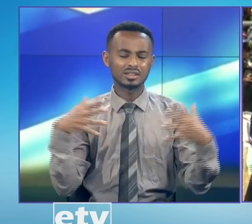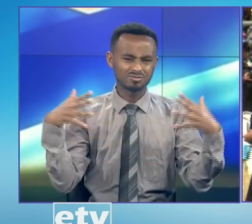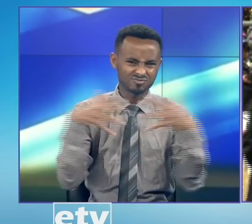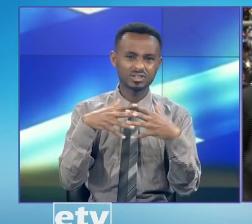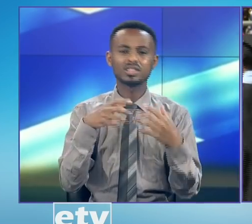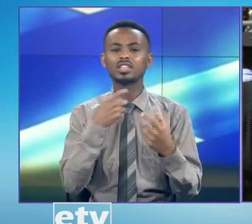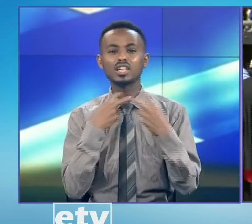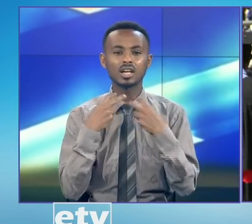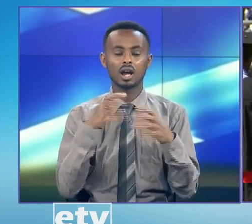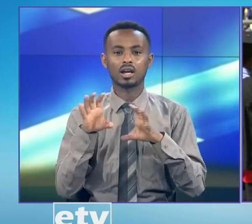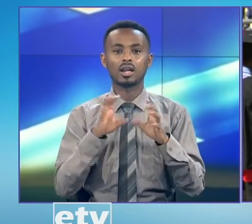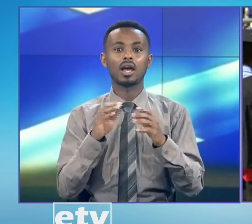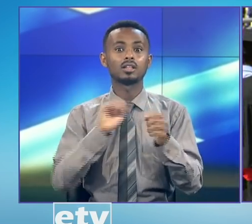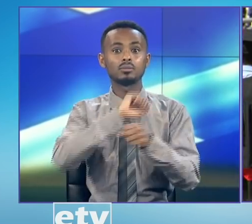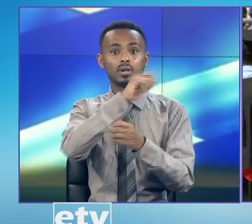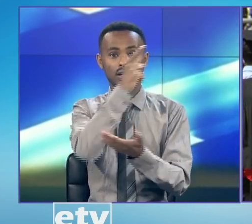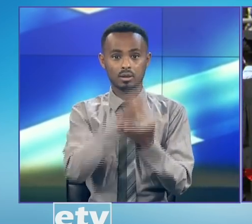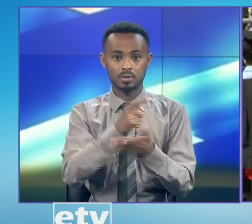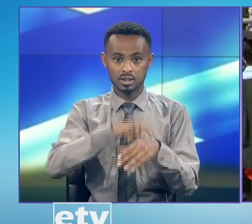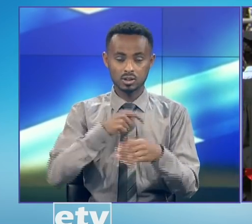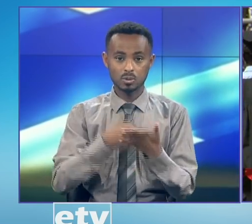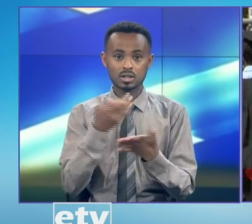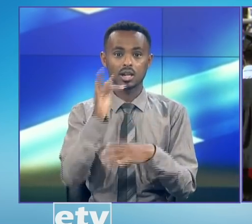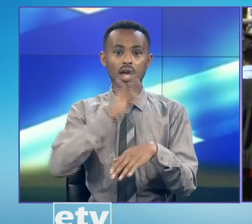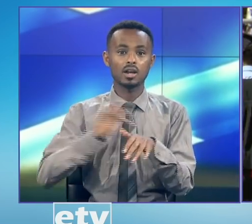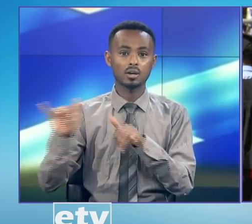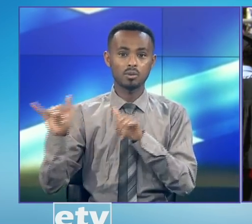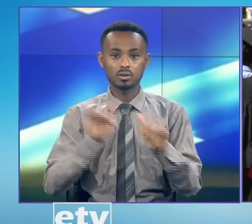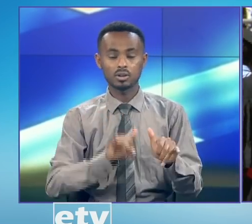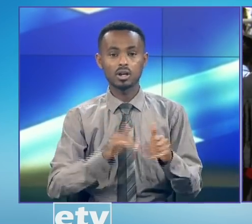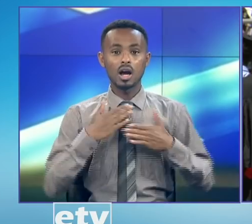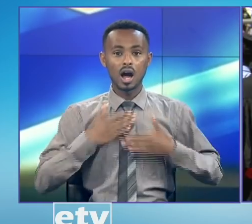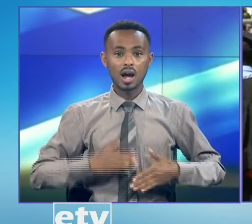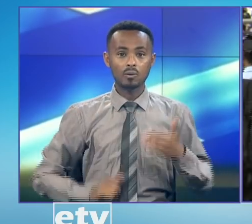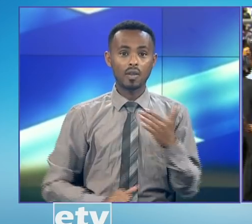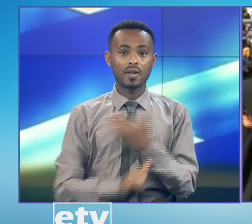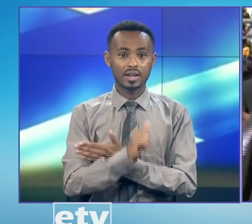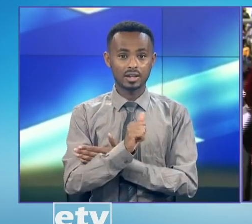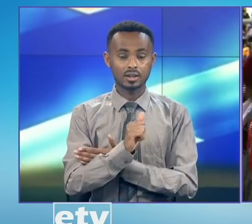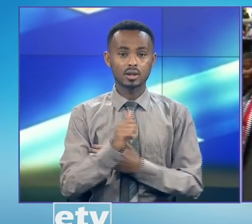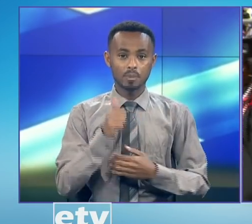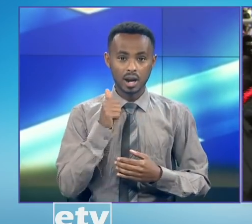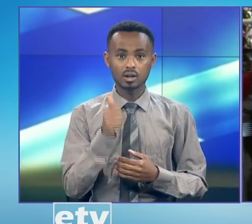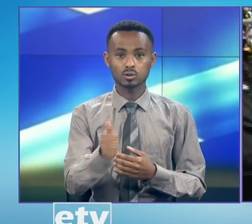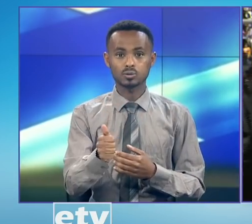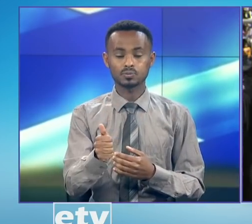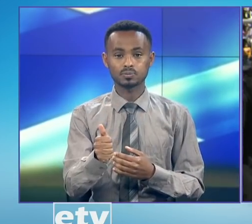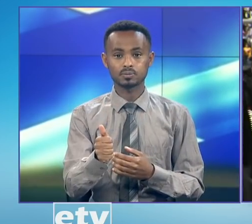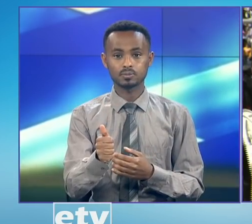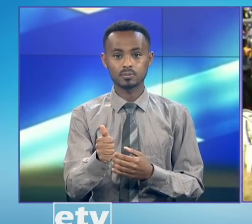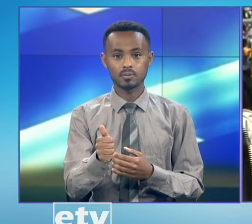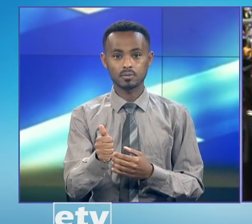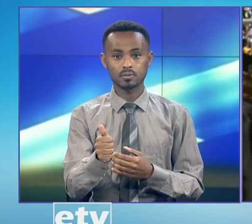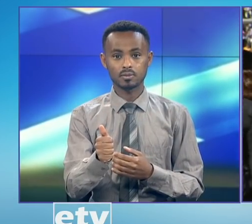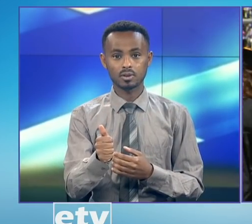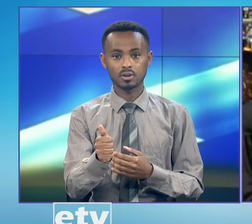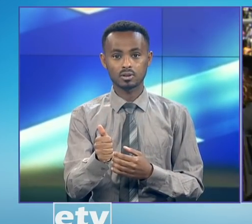አድርገን ያስመረቅንበት ጊዜ ነው። በዚህ ላይ ደግሞ አካል ጉዳተኝነት በራሱ